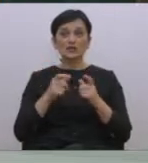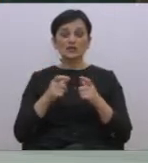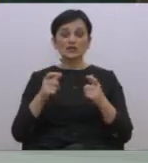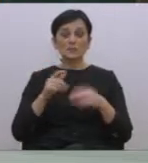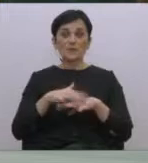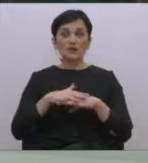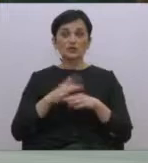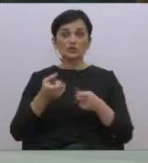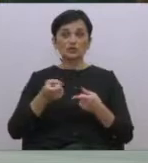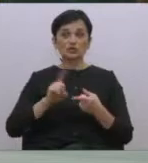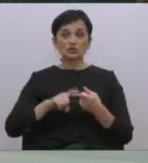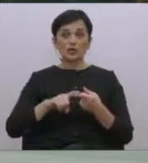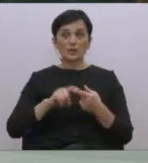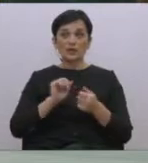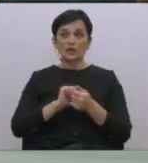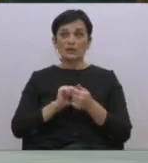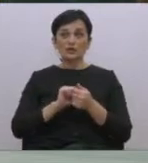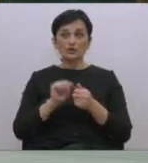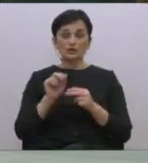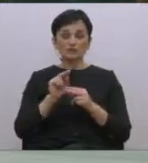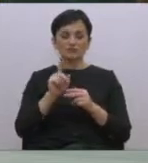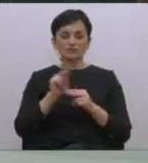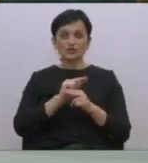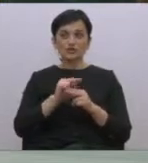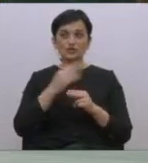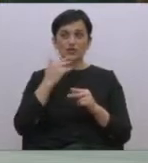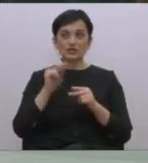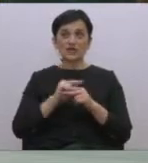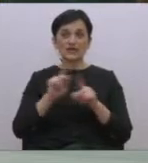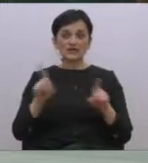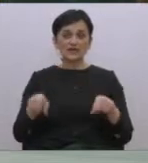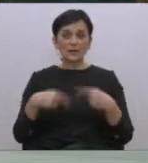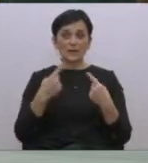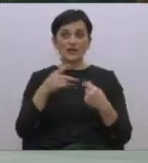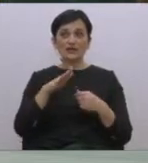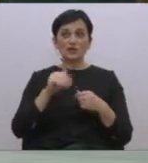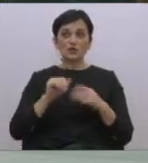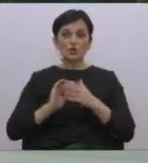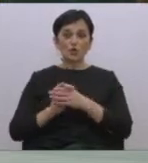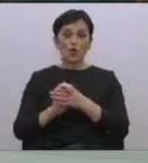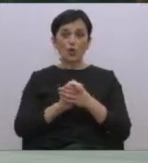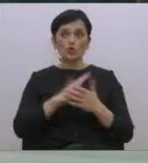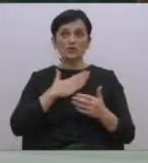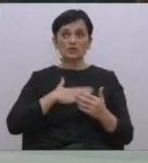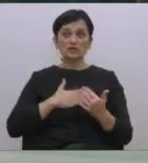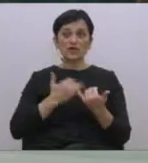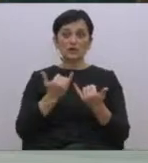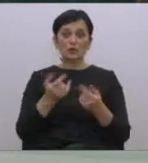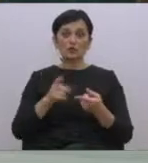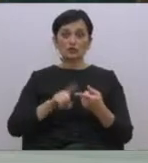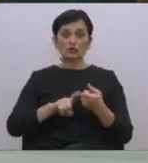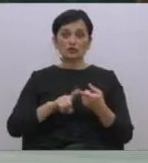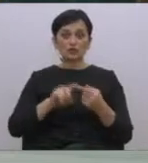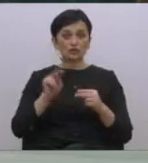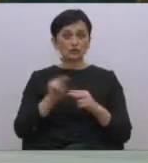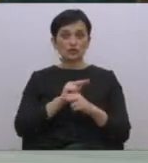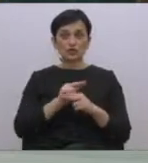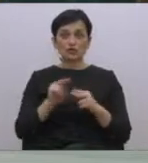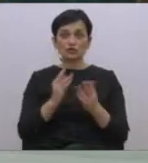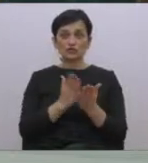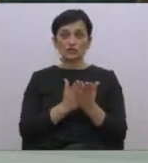Chenșune Biarari, Chenșune Biarari, Chenșune Biarari, Chenșune Biarari, Chenșune Biarari,